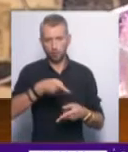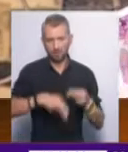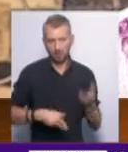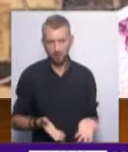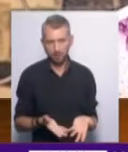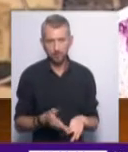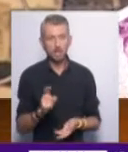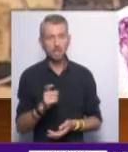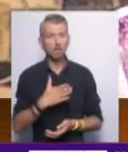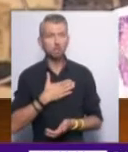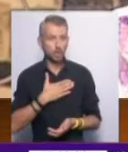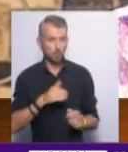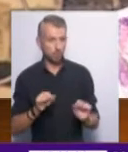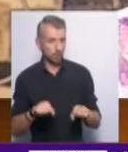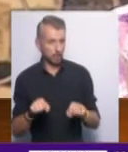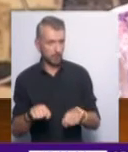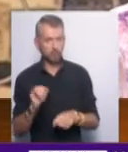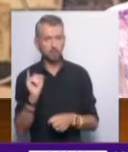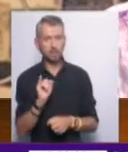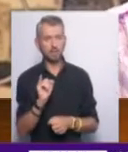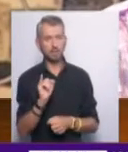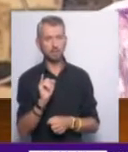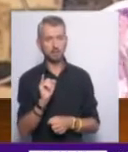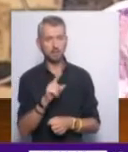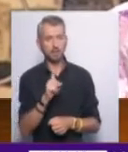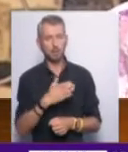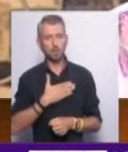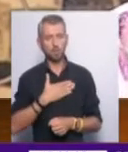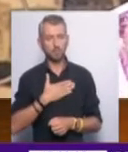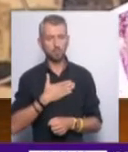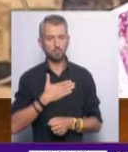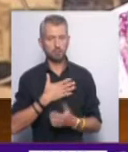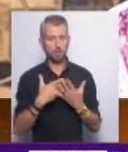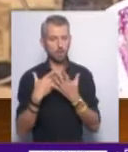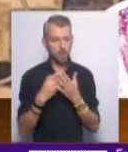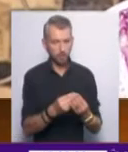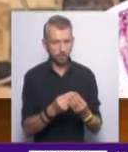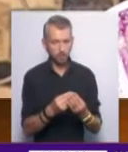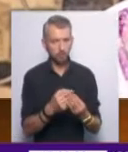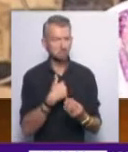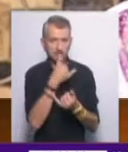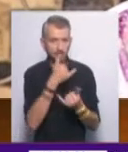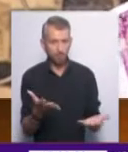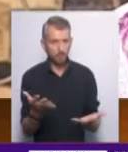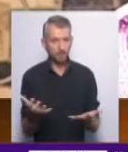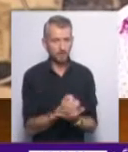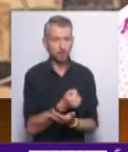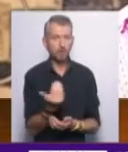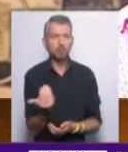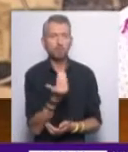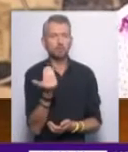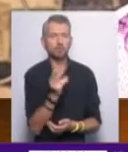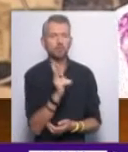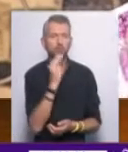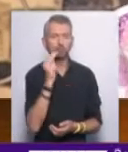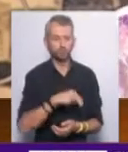з моїми можливостями і з моїм натиском Ну, я не змогла знайти, чиє це розриття. А